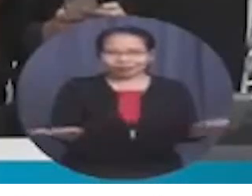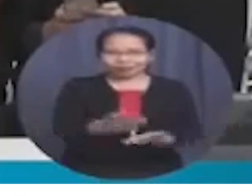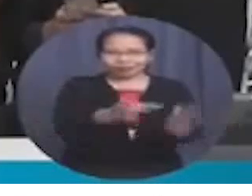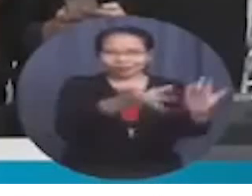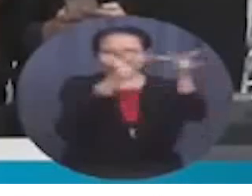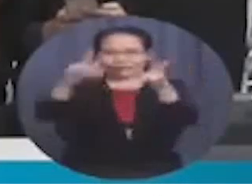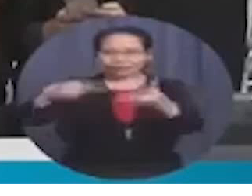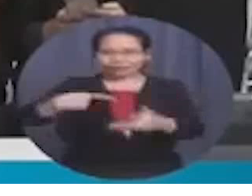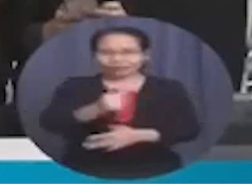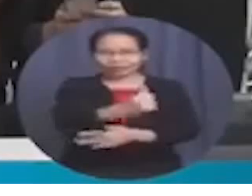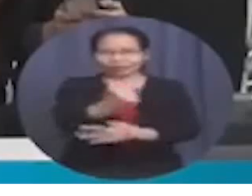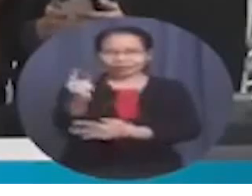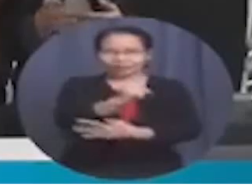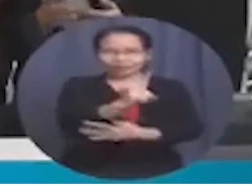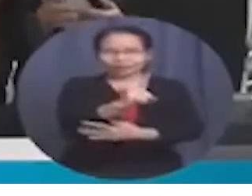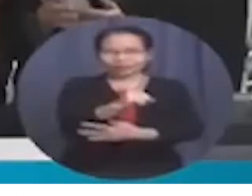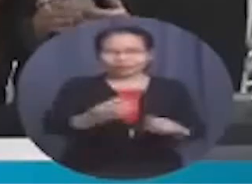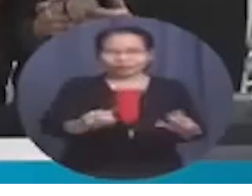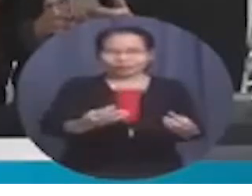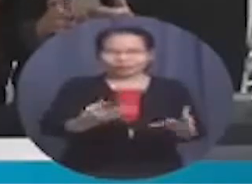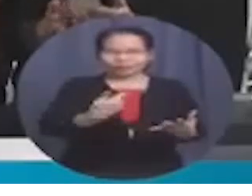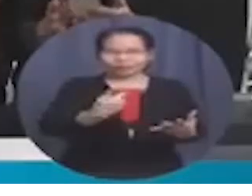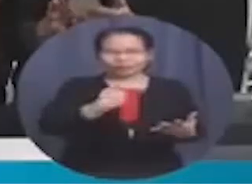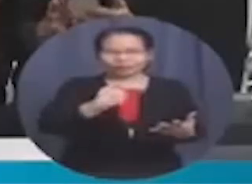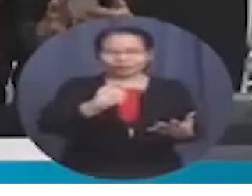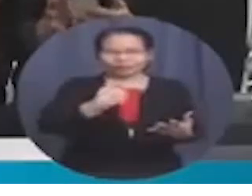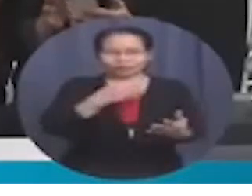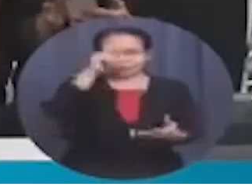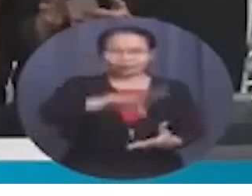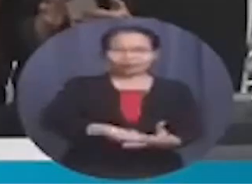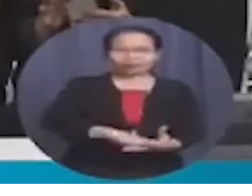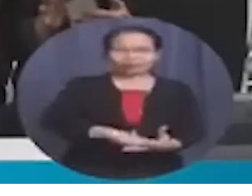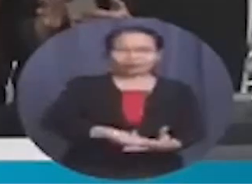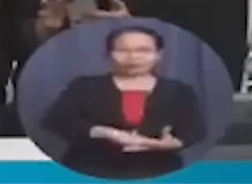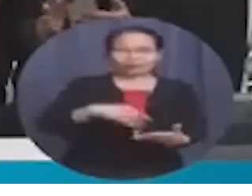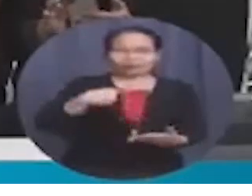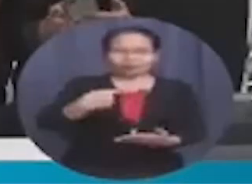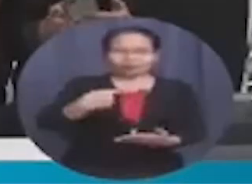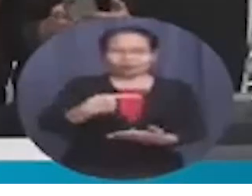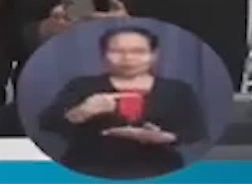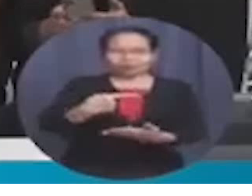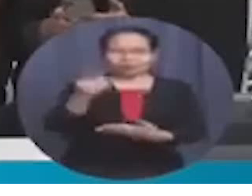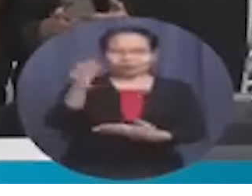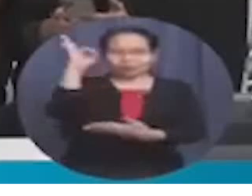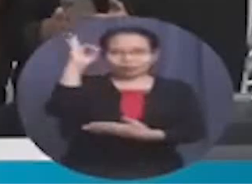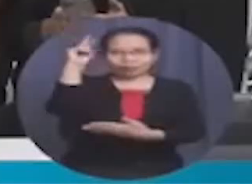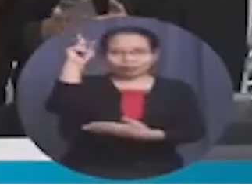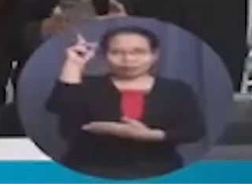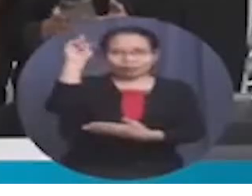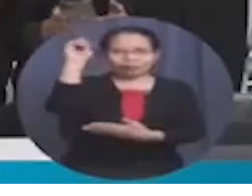internet. Ito pa sabi nung isa, oh. Marami na naman daw akong mapapaniwala. Ayun. Sabi nung Franco